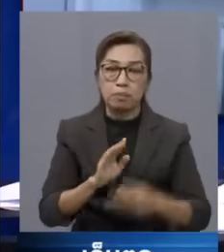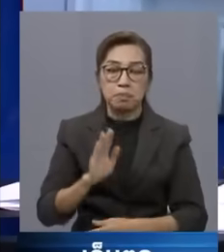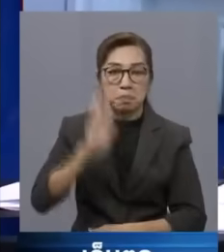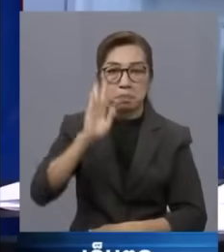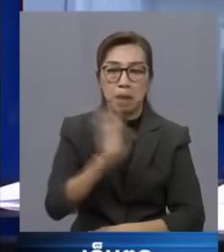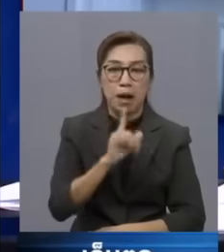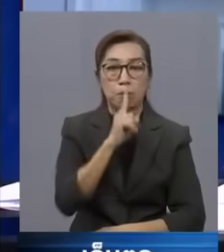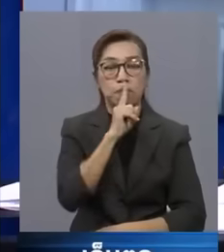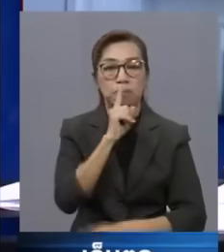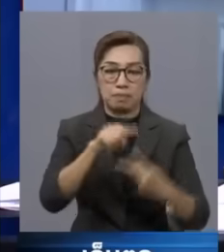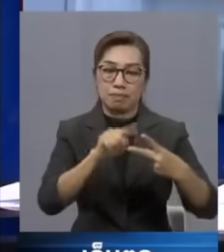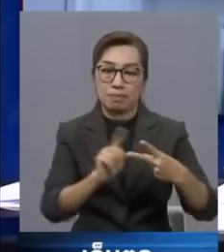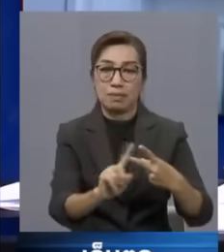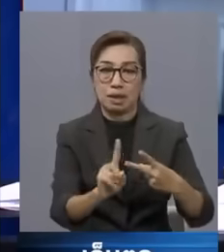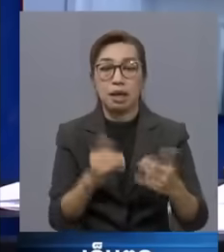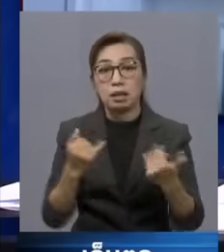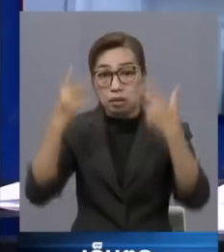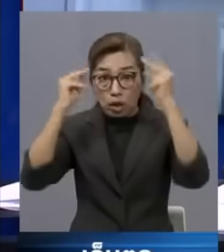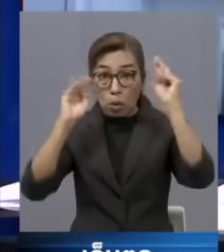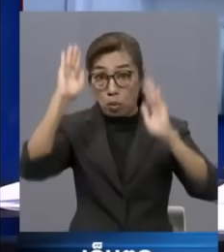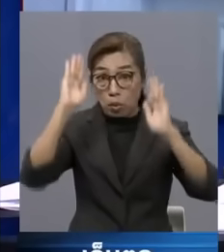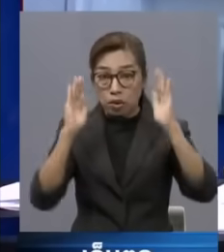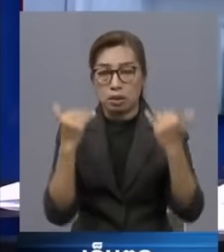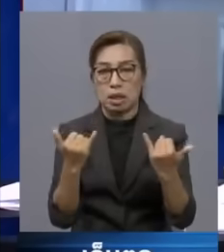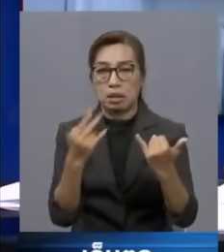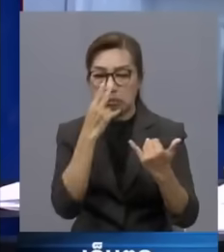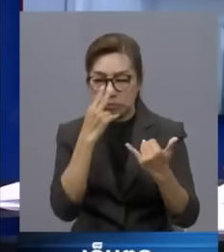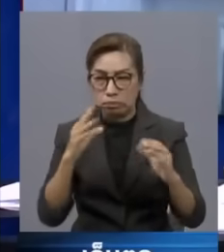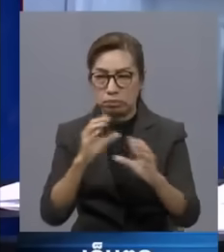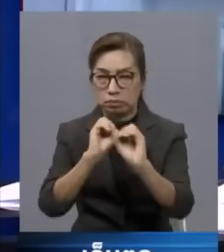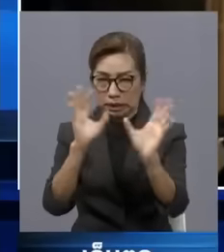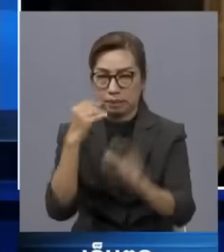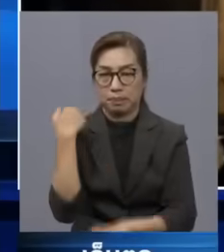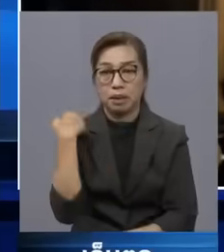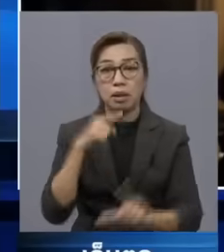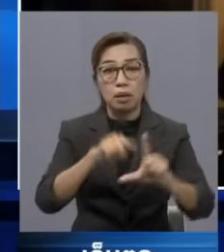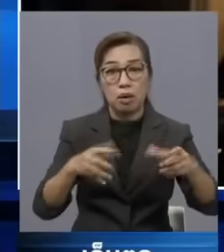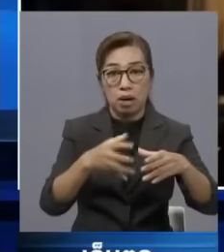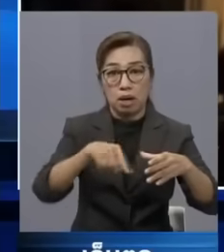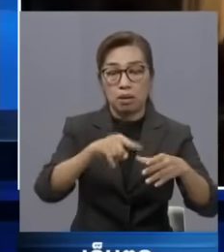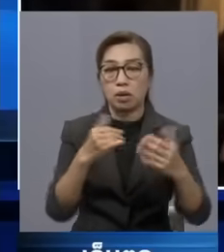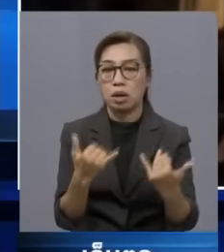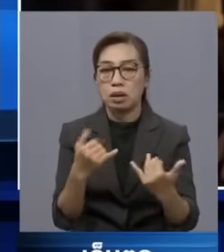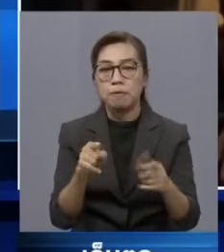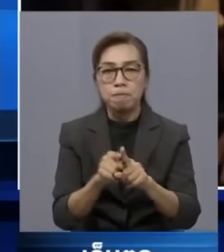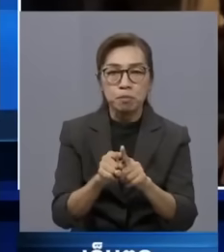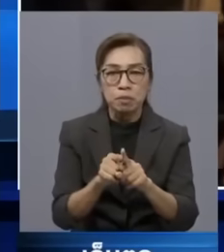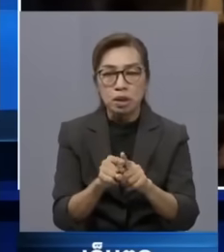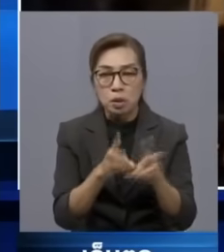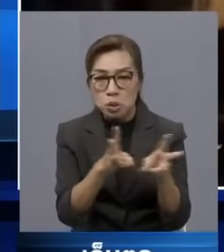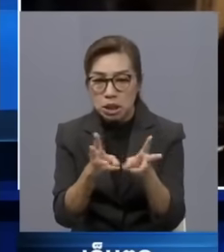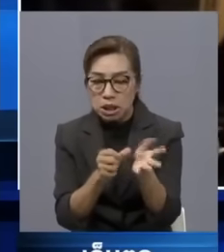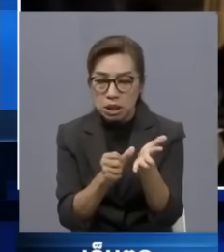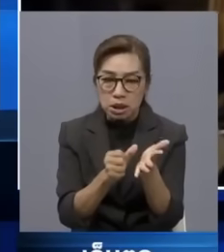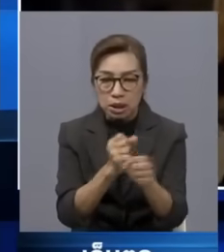นะครับประเด็นการโหวตนายกรัฐมนตรีเนี่ยก็เริ่มมีความชัดเจนมากนะครับแล้วก็ทางก้าวไกลเองเนี่ยดูเหมือนว่าตอนนี้มีทางเลือกไม่มากก็ถูก